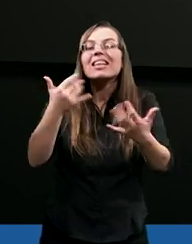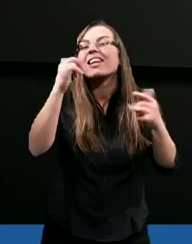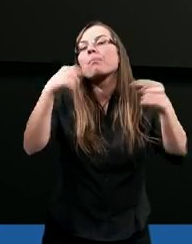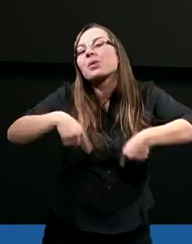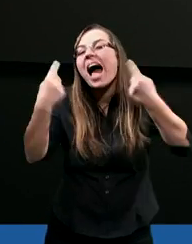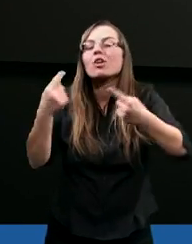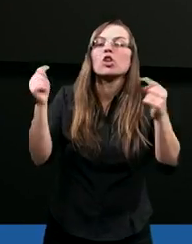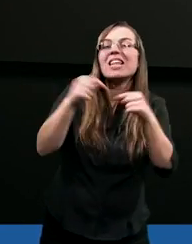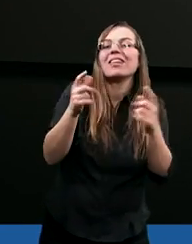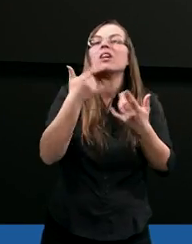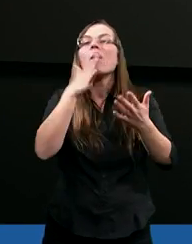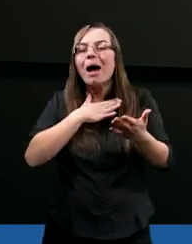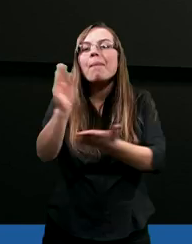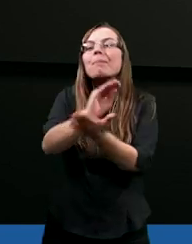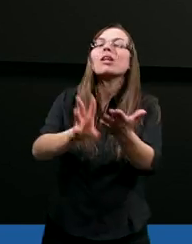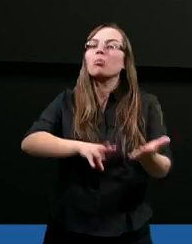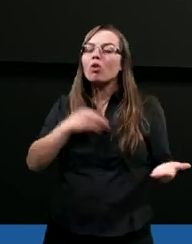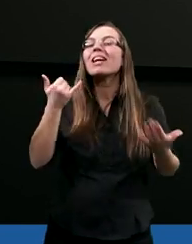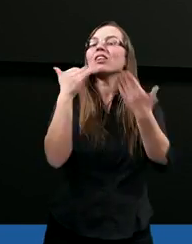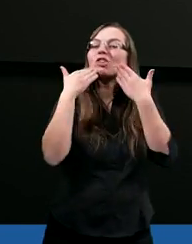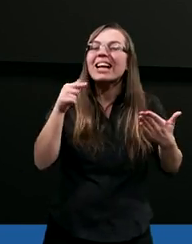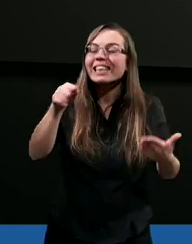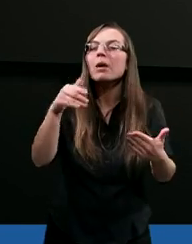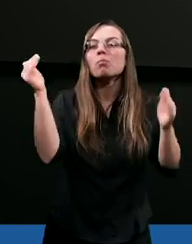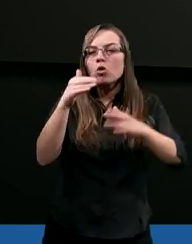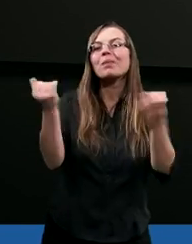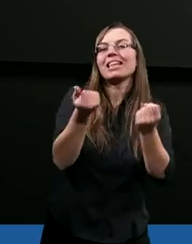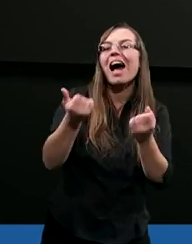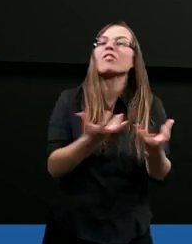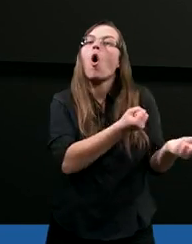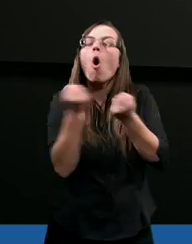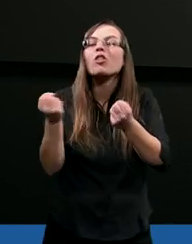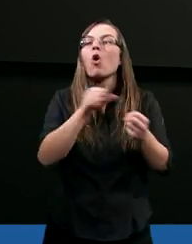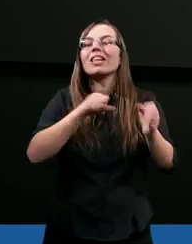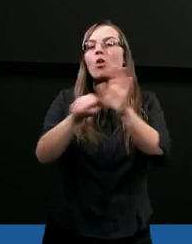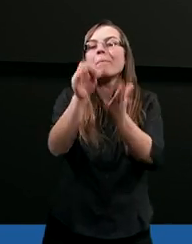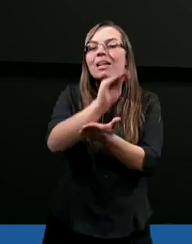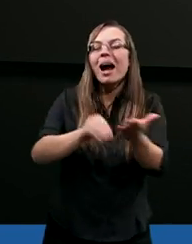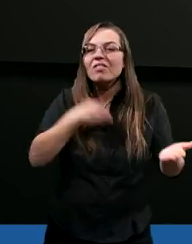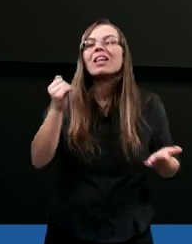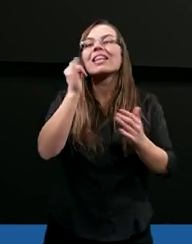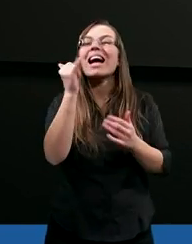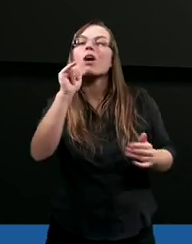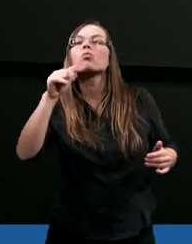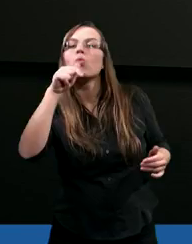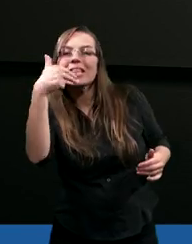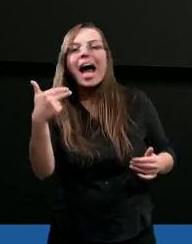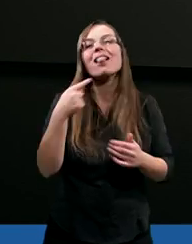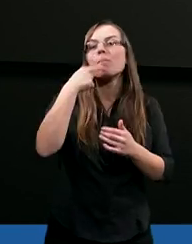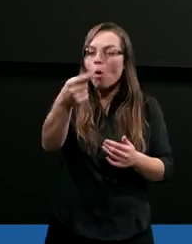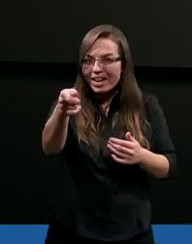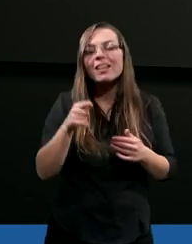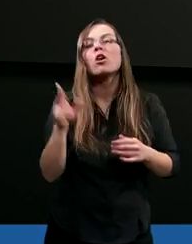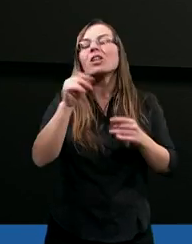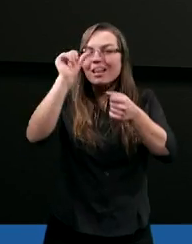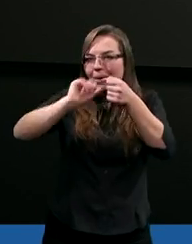dalej, mamy Pismo Święte i do Niego zawsze możemy się odwołać i tak jak Julian powiedział, sprawdzić,